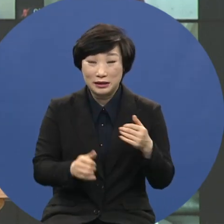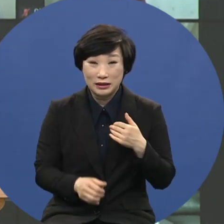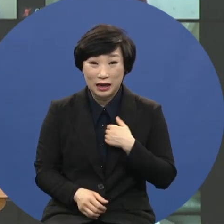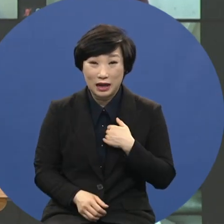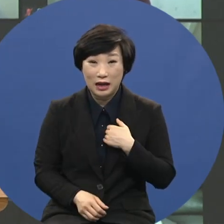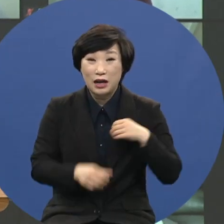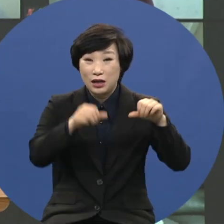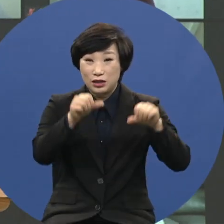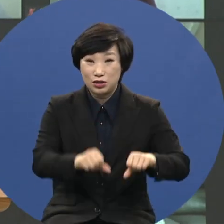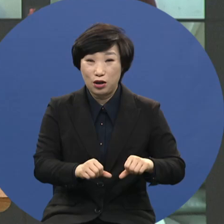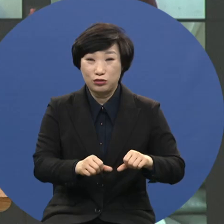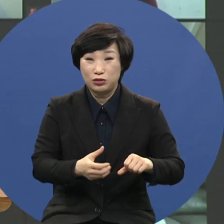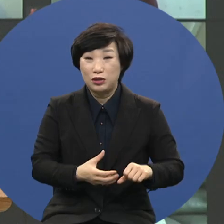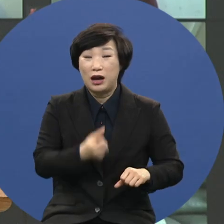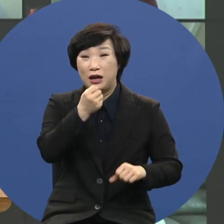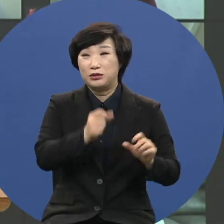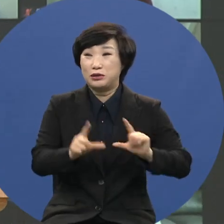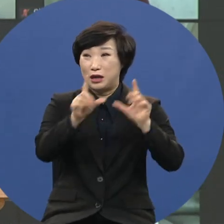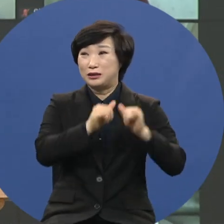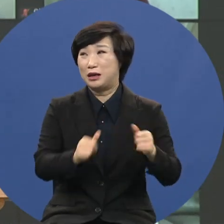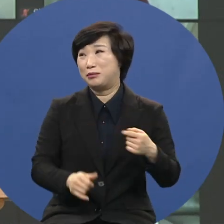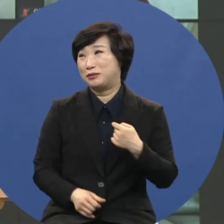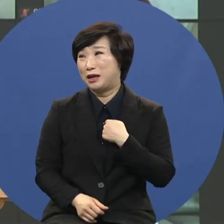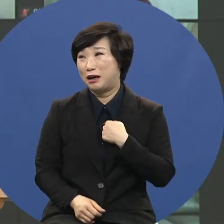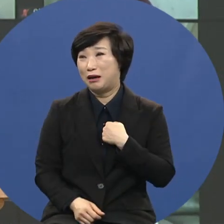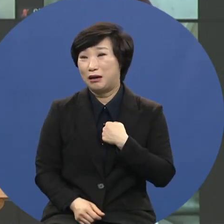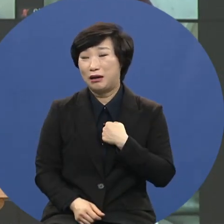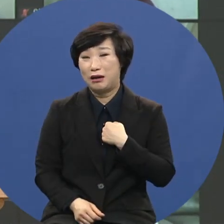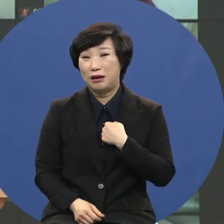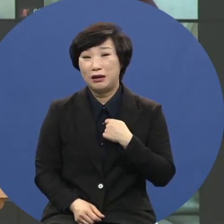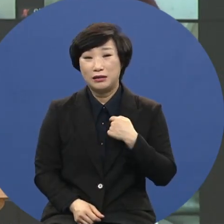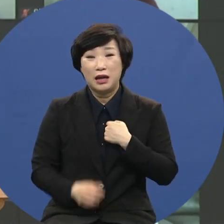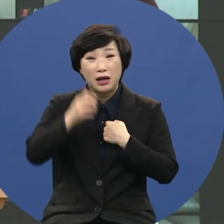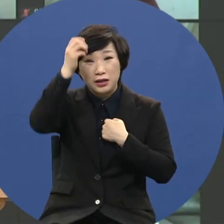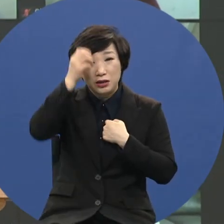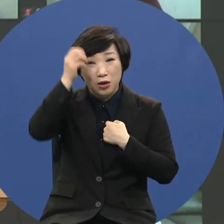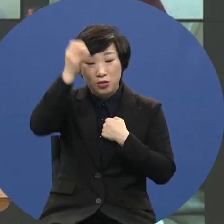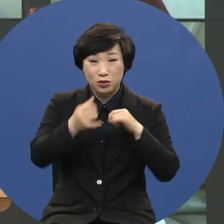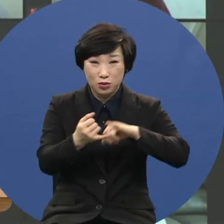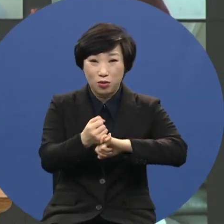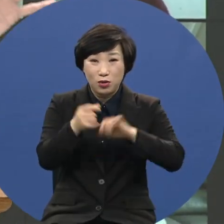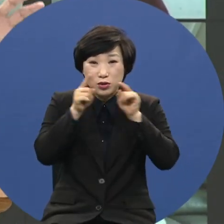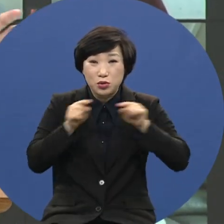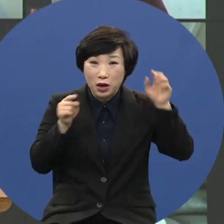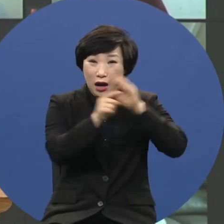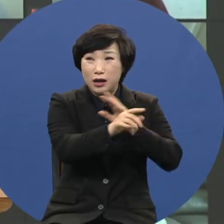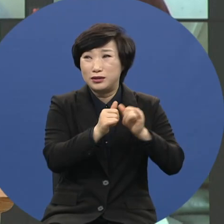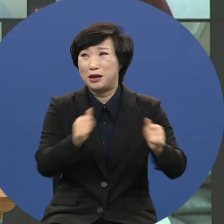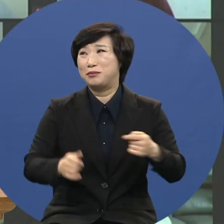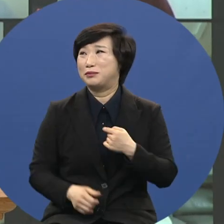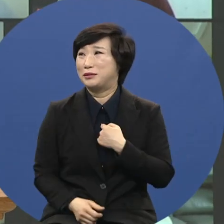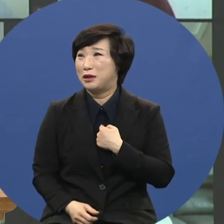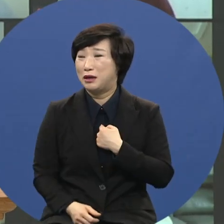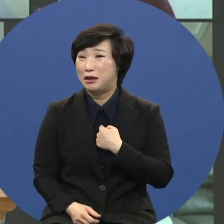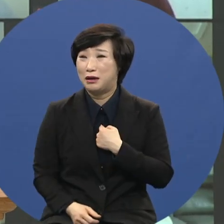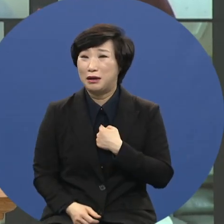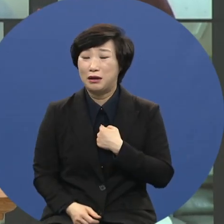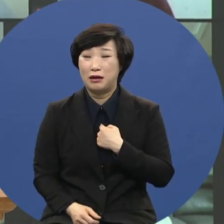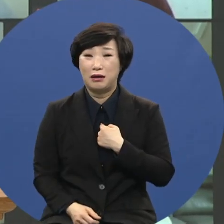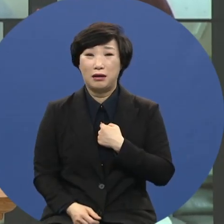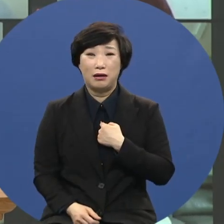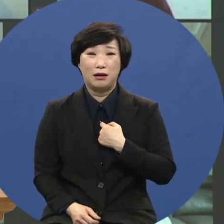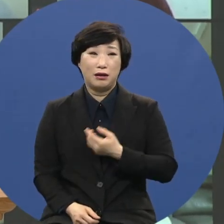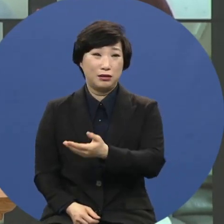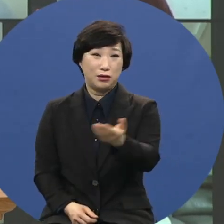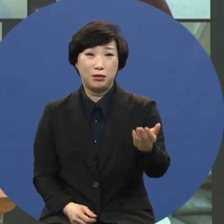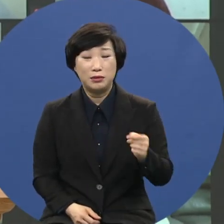이런 저주를 가지고 사는 사람이었구나. 내 영혼이 반드시 지옥 갈 자였구나.